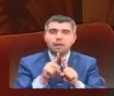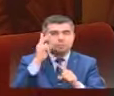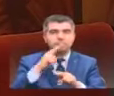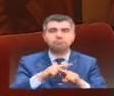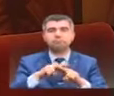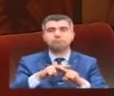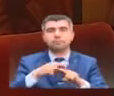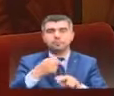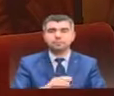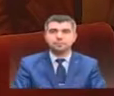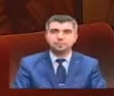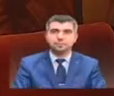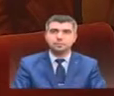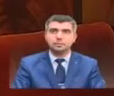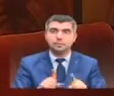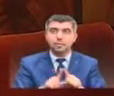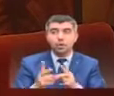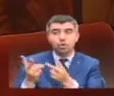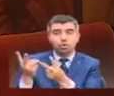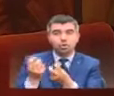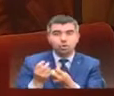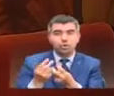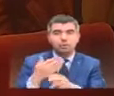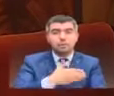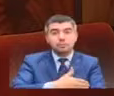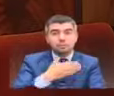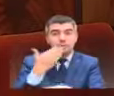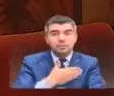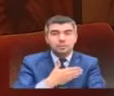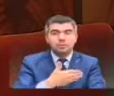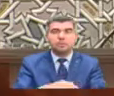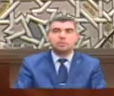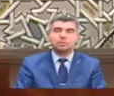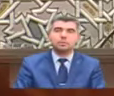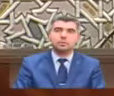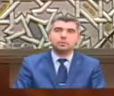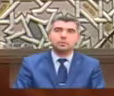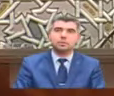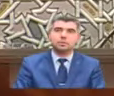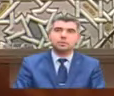الحاجه اللي غتستورد غتستورد. شكرا السيد الوزير.